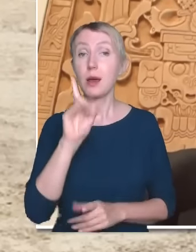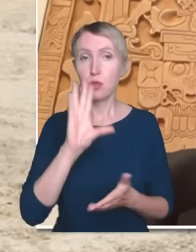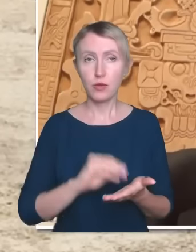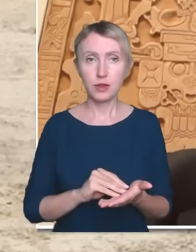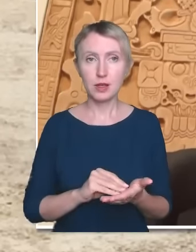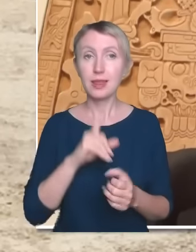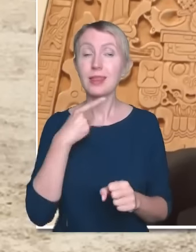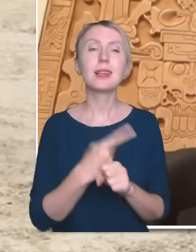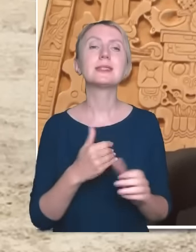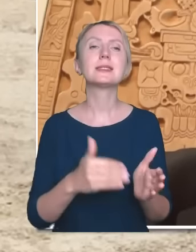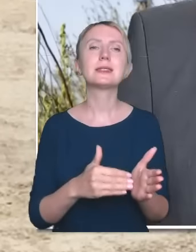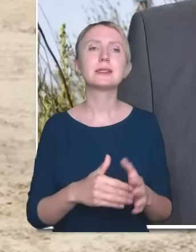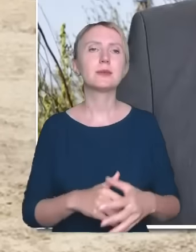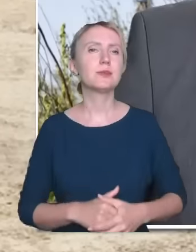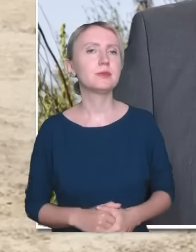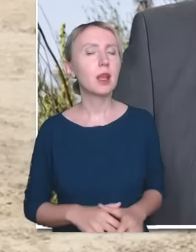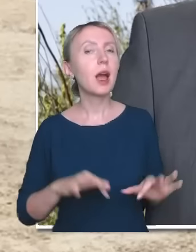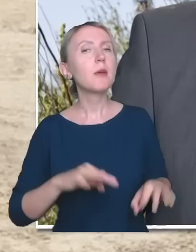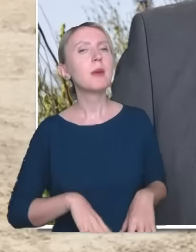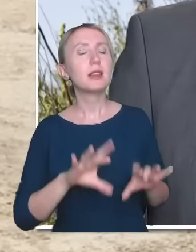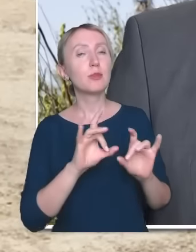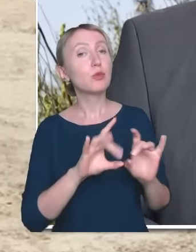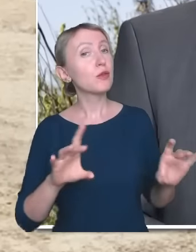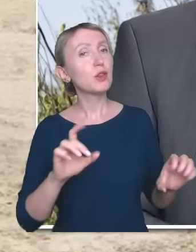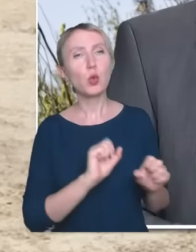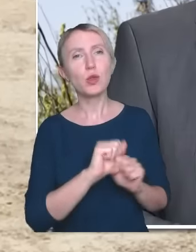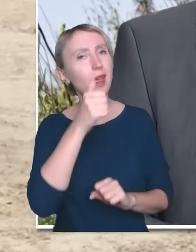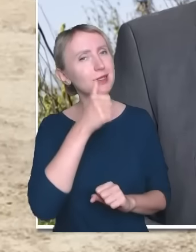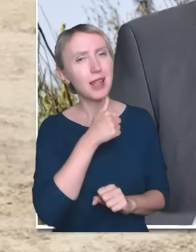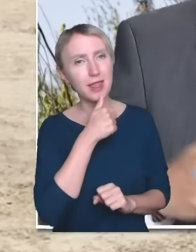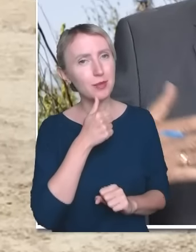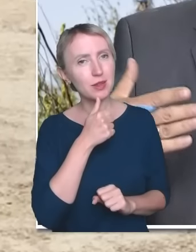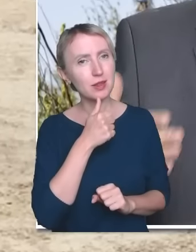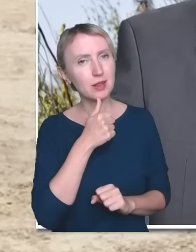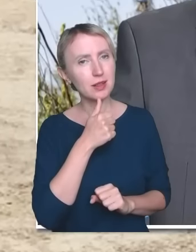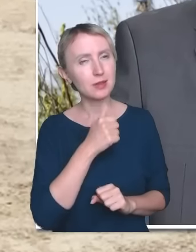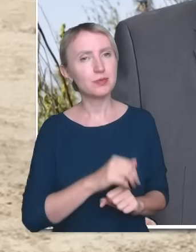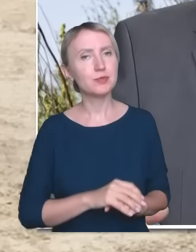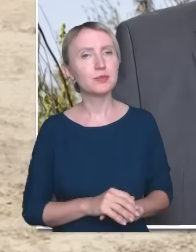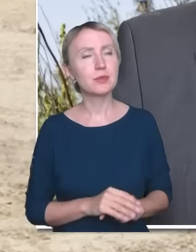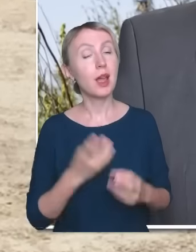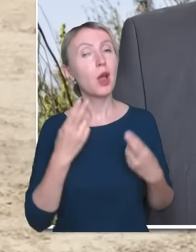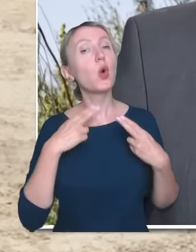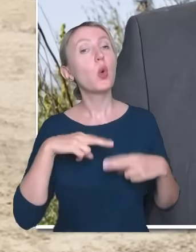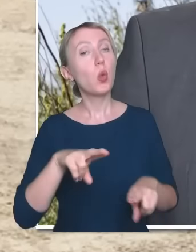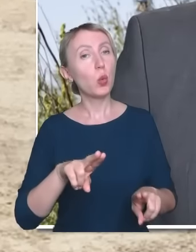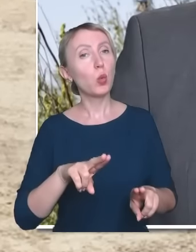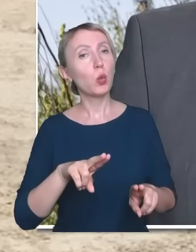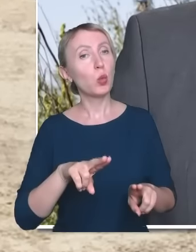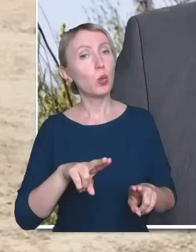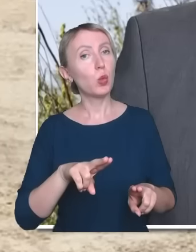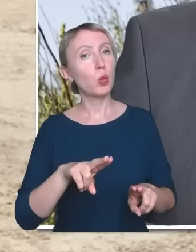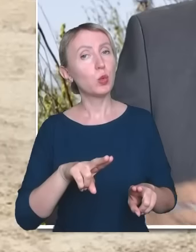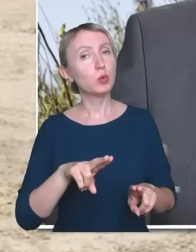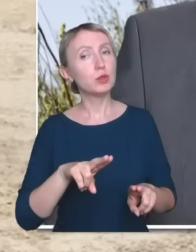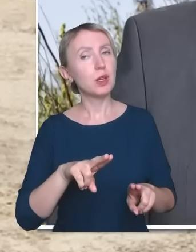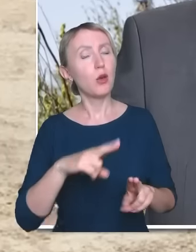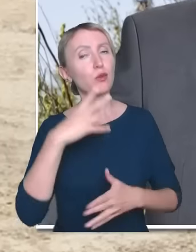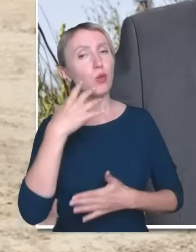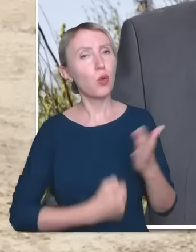decyzje. Panie prezesie, no nie jest tajemnicą, że chrapkę na udział w tym torcie, i to jest